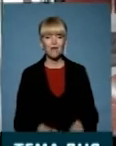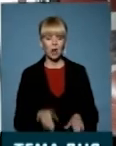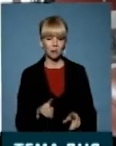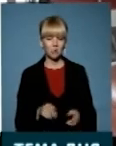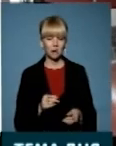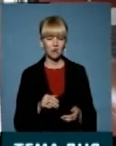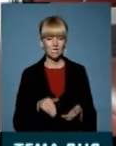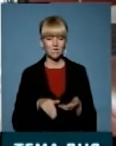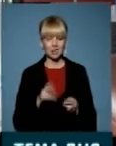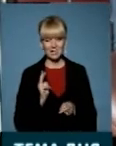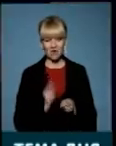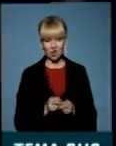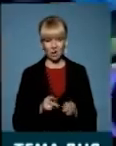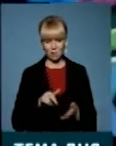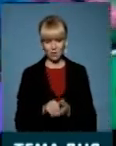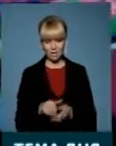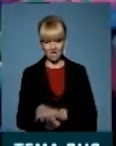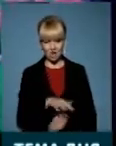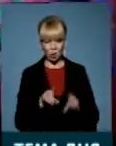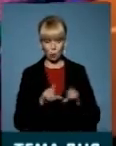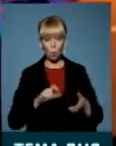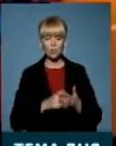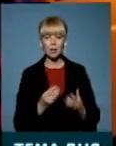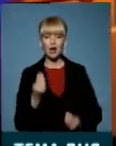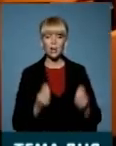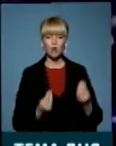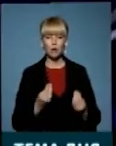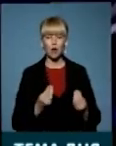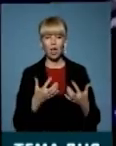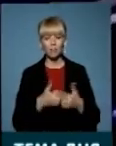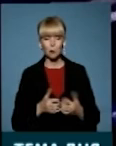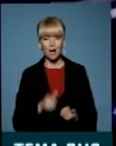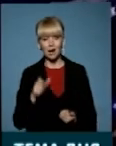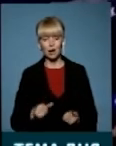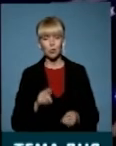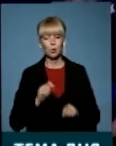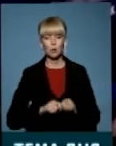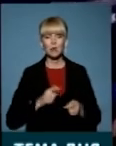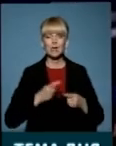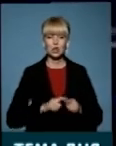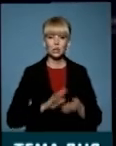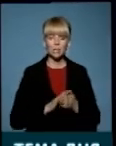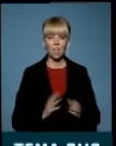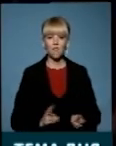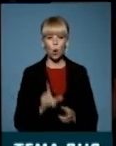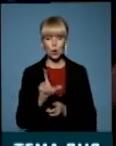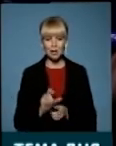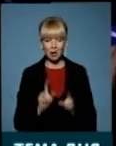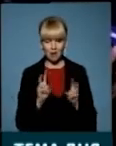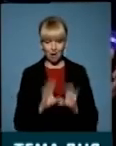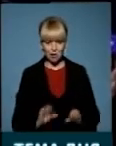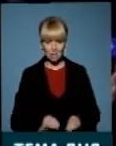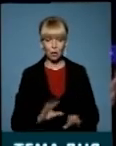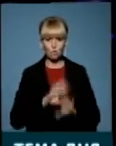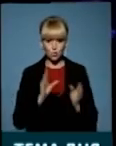заважає вийти на територію комплексу. У кімнаті, де знаходяться ігрові апарати, рятувальник перевіряє технічний стан вогнегасників. Усього їх у